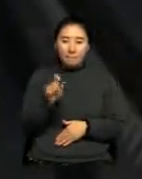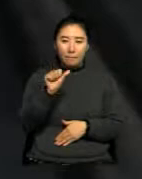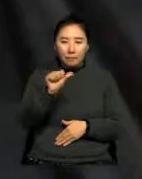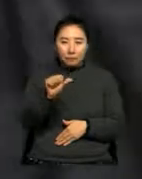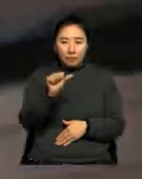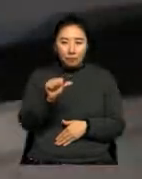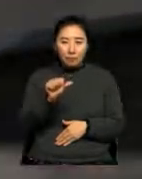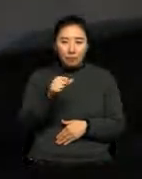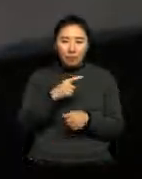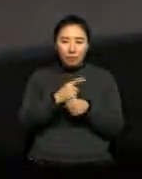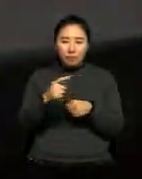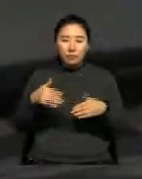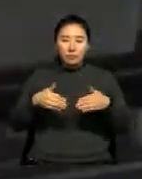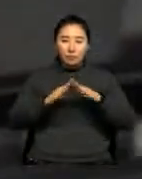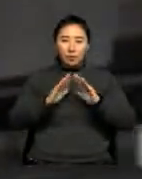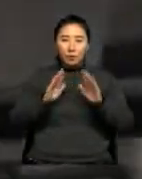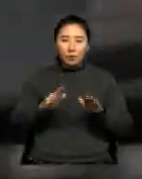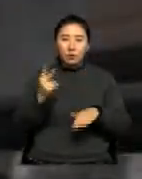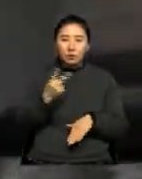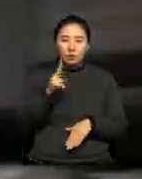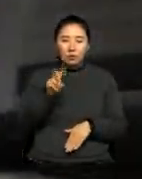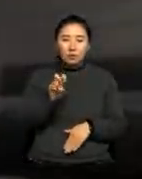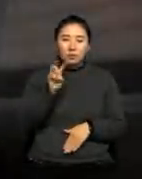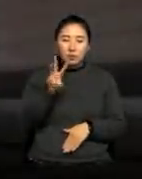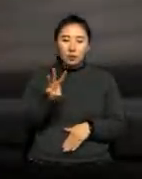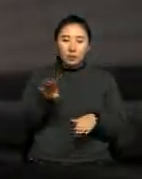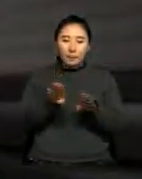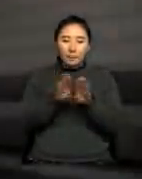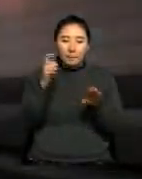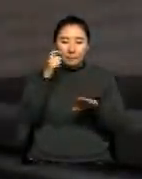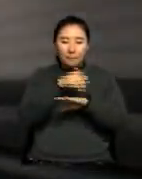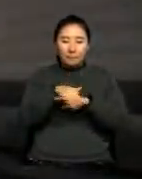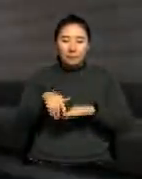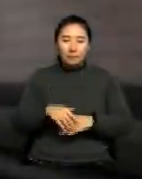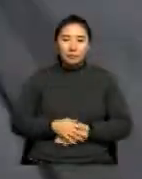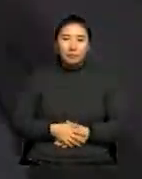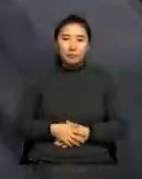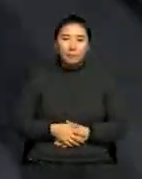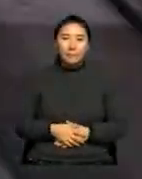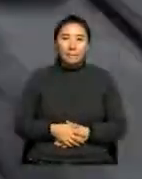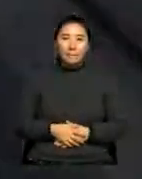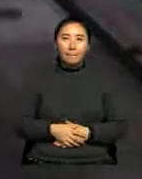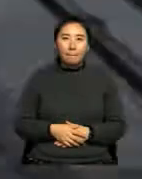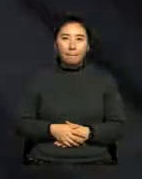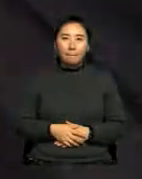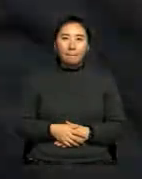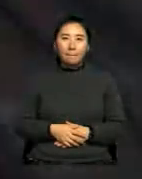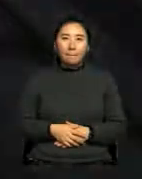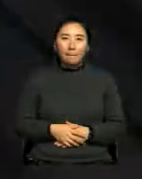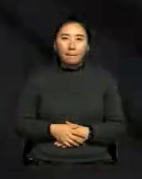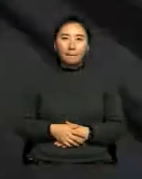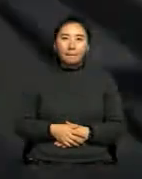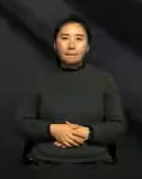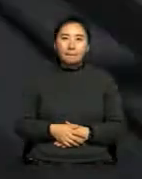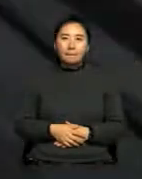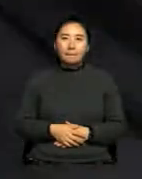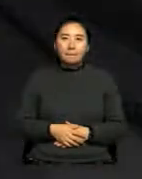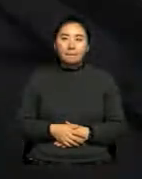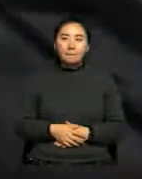내년 말 착공해 오는 2023년 개통 될 전망입니다 d 라이브 서울 경기 케이블 티비 전진합니다